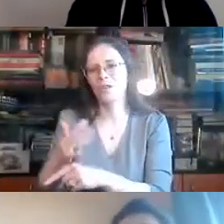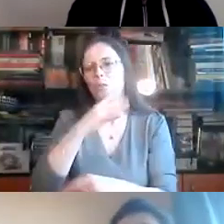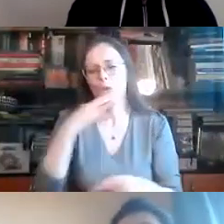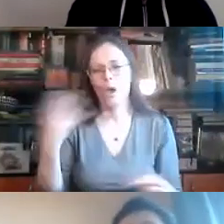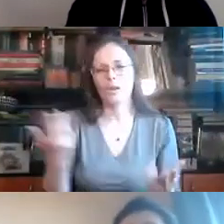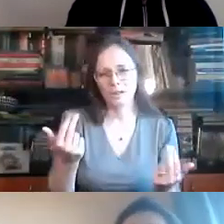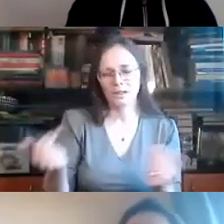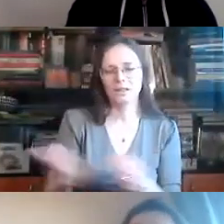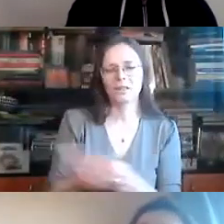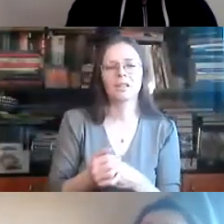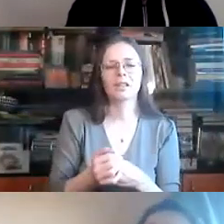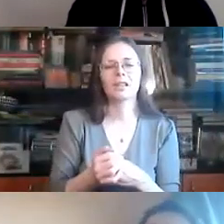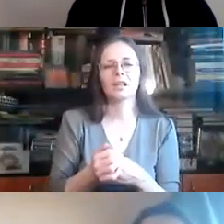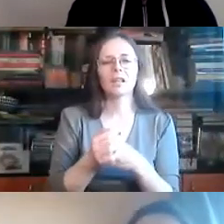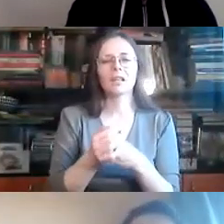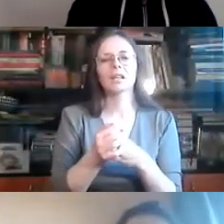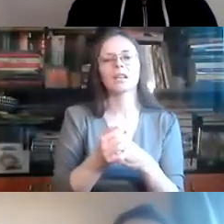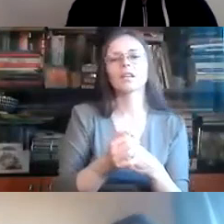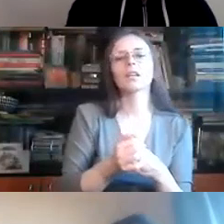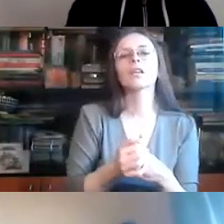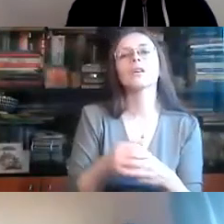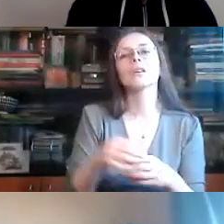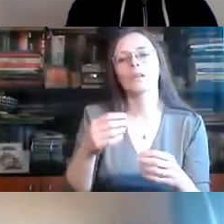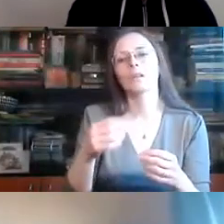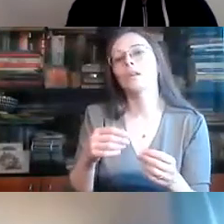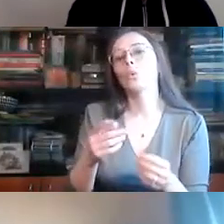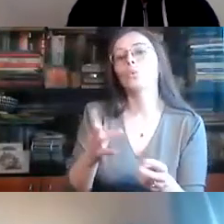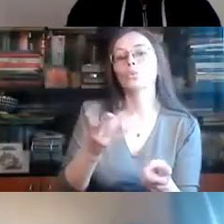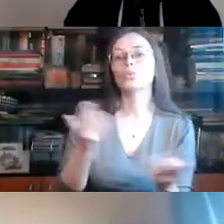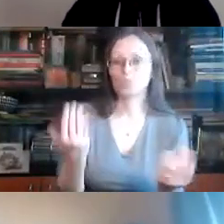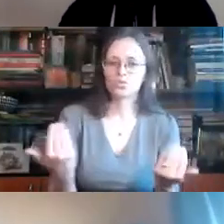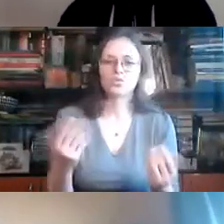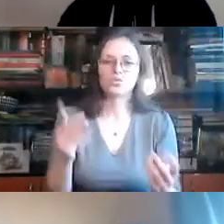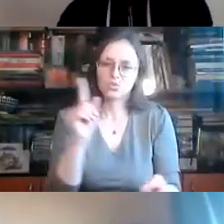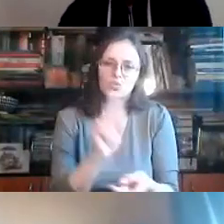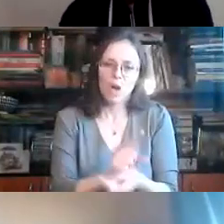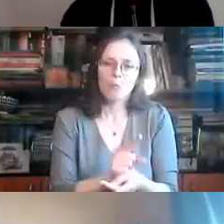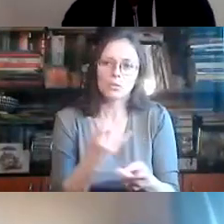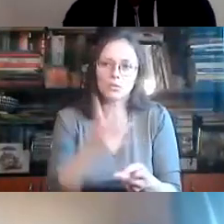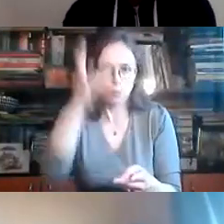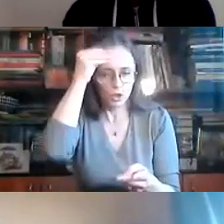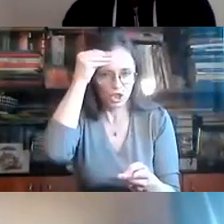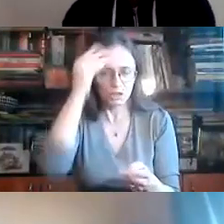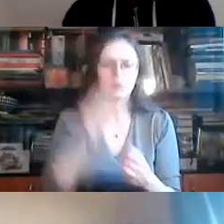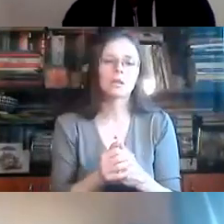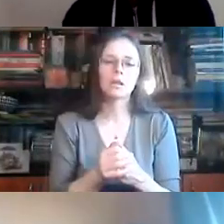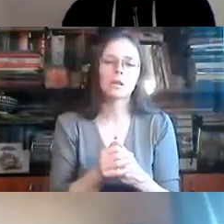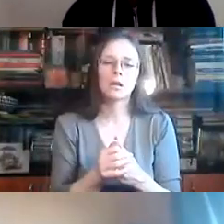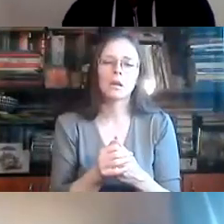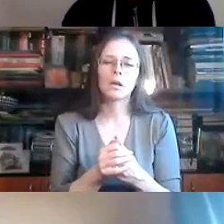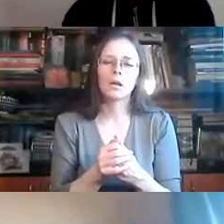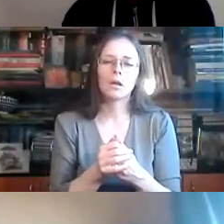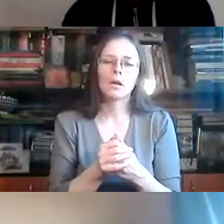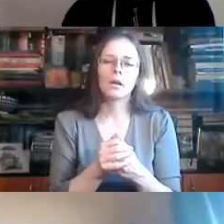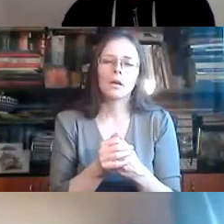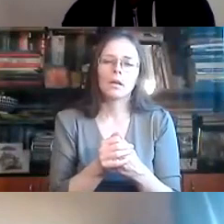какие-то вещи должны быть. И то, что вот коллега говорил с Варшавы, да, на